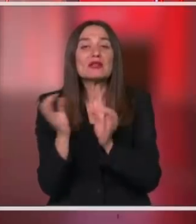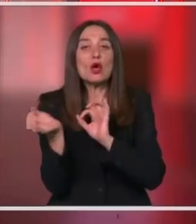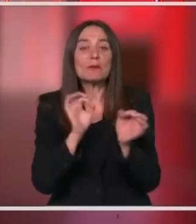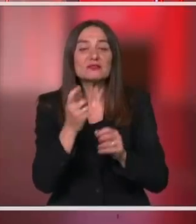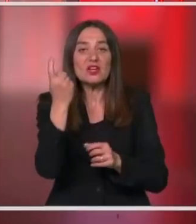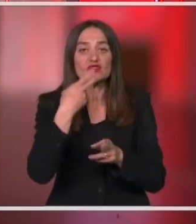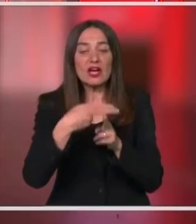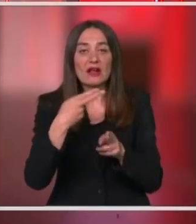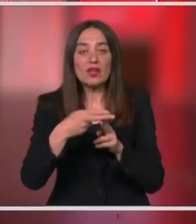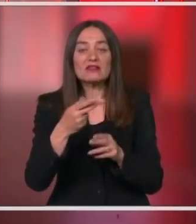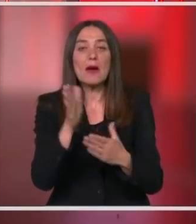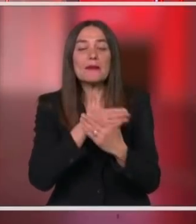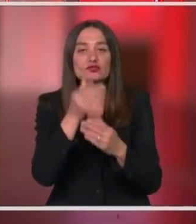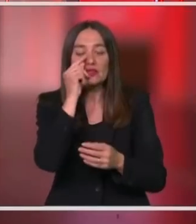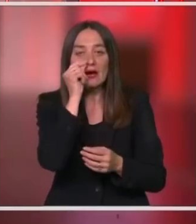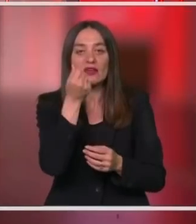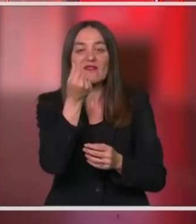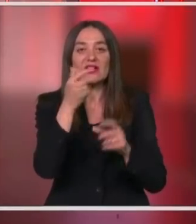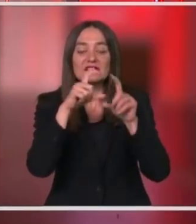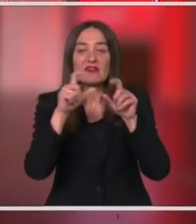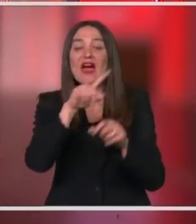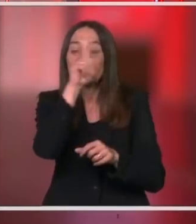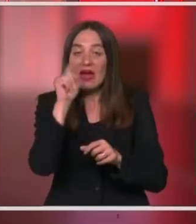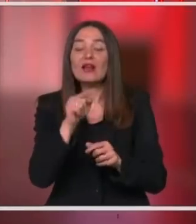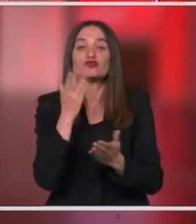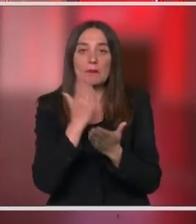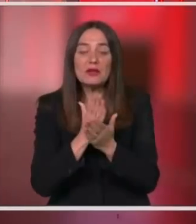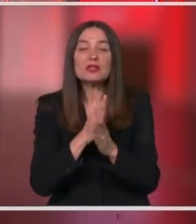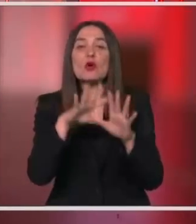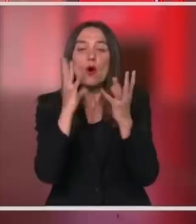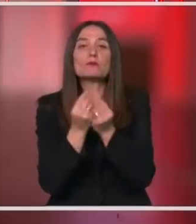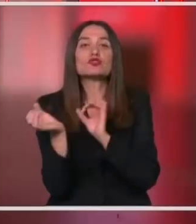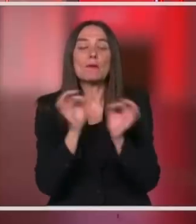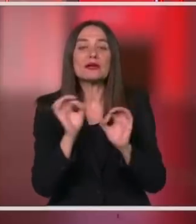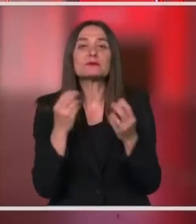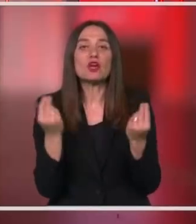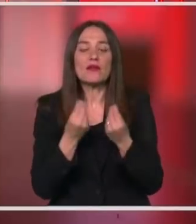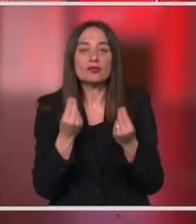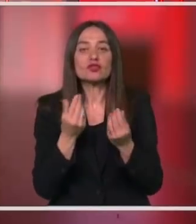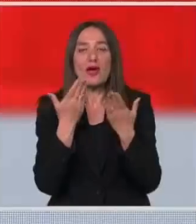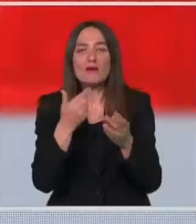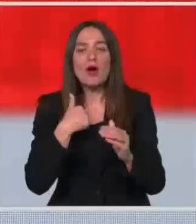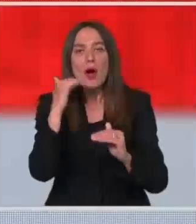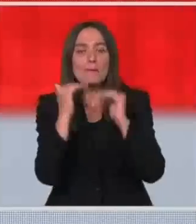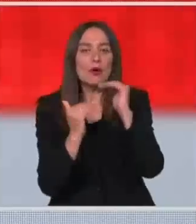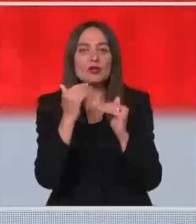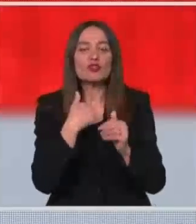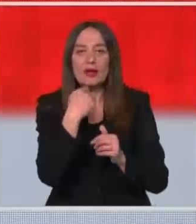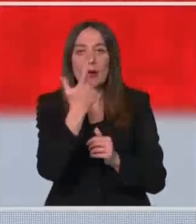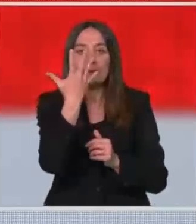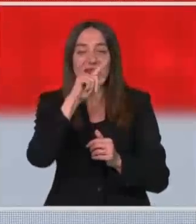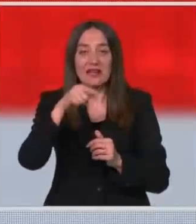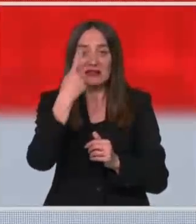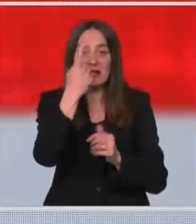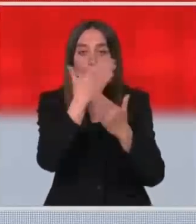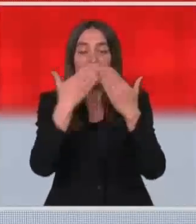obezbeđeno iz kredita međunarodnih finansijskih institucija i da li će biti uopšte obezbeđeno nešto? Evo, samo poređenje radi da vam kažem, 5,1